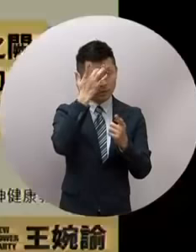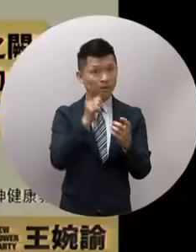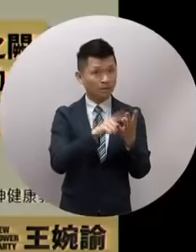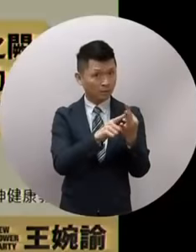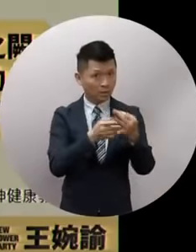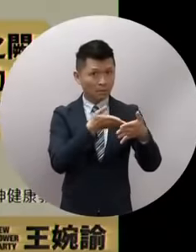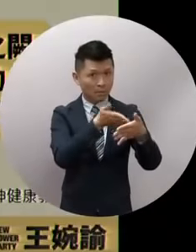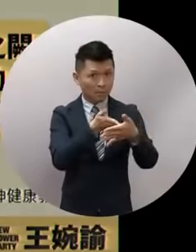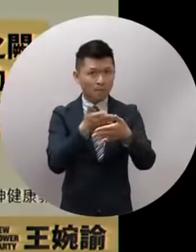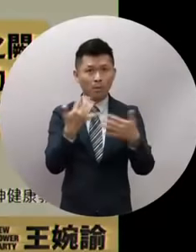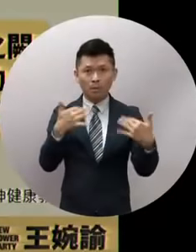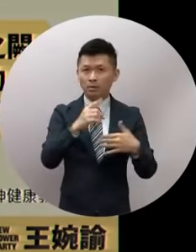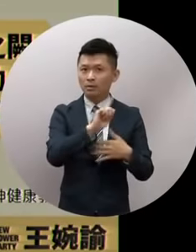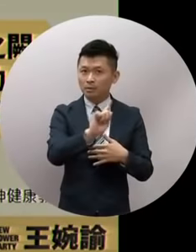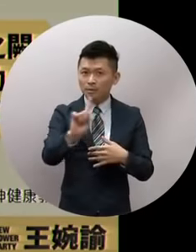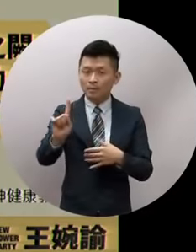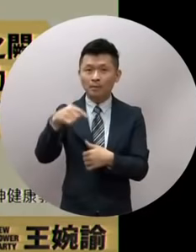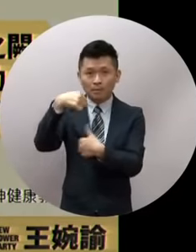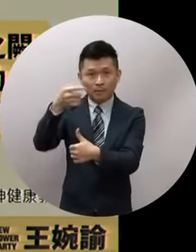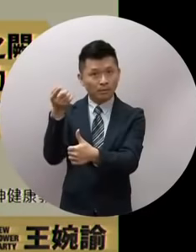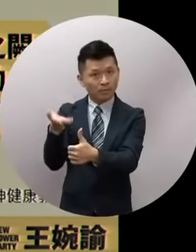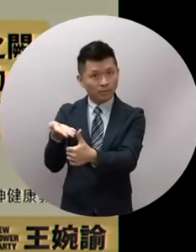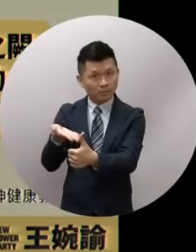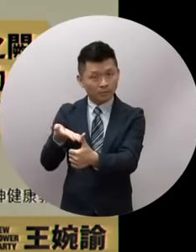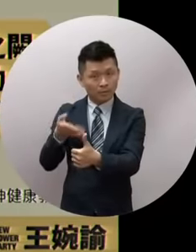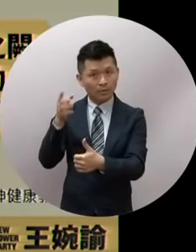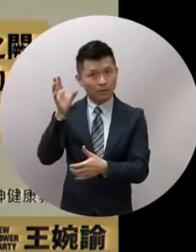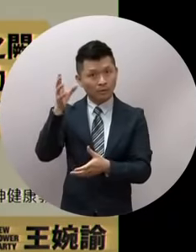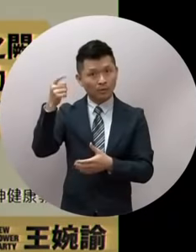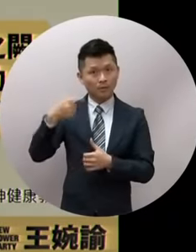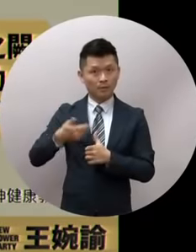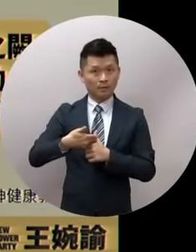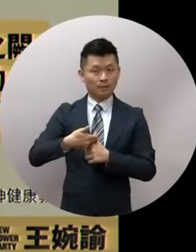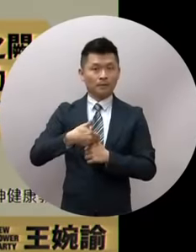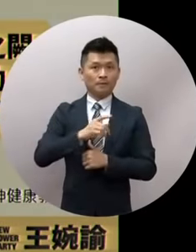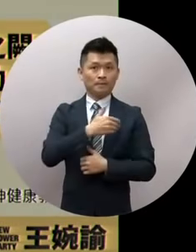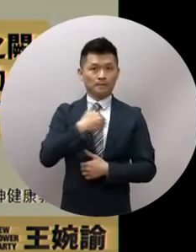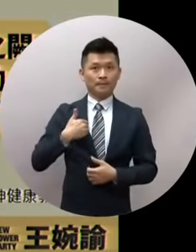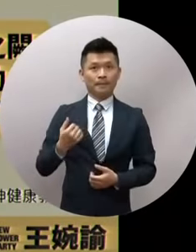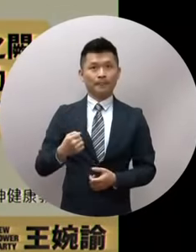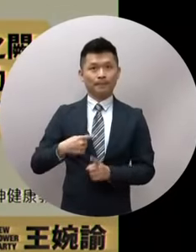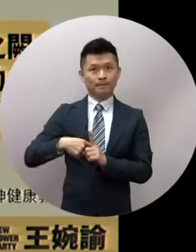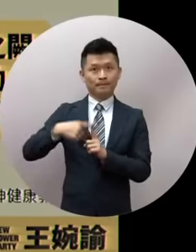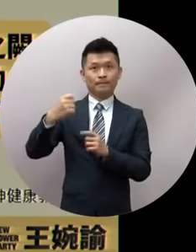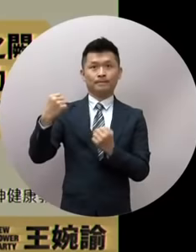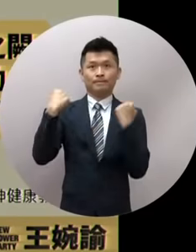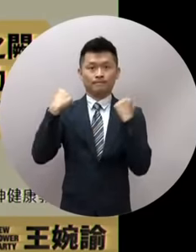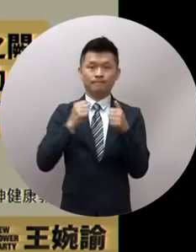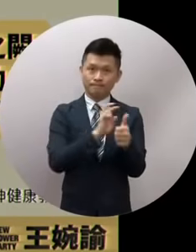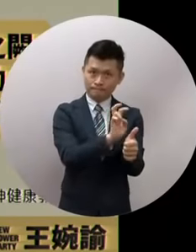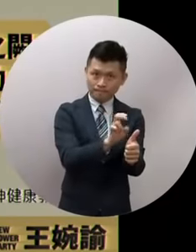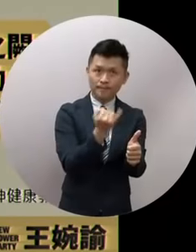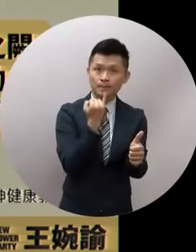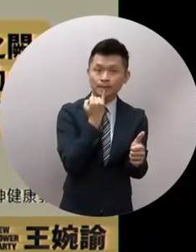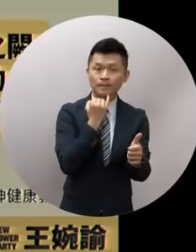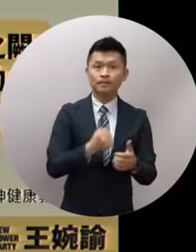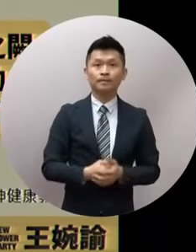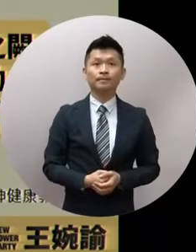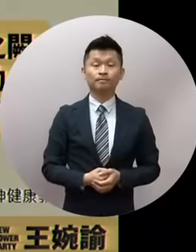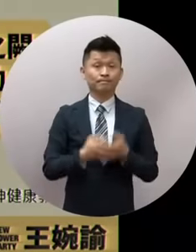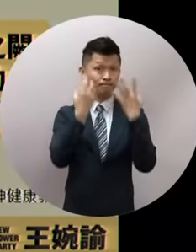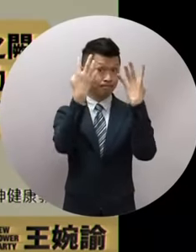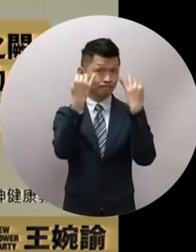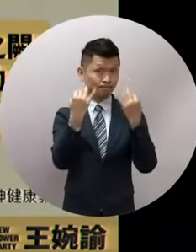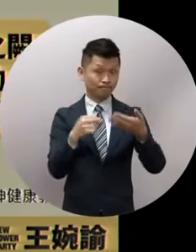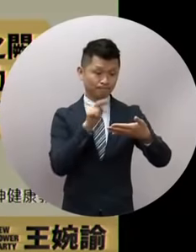会来面对什么样的问题或什么样的状况，让他们得以能够真能来照顾这些家人，照顾他们所爱的家人。那我们可以从数据